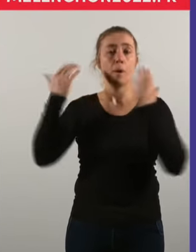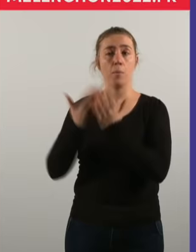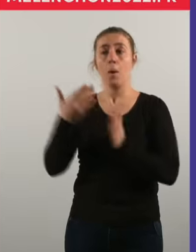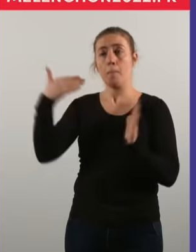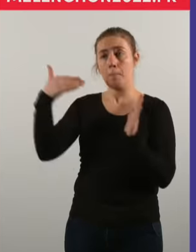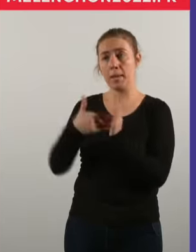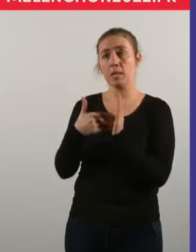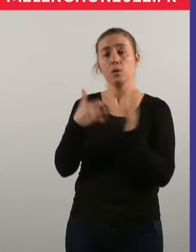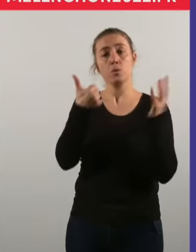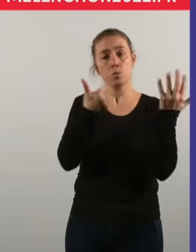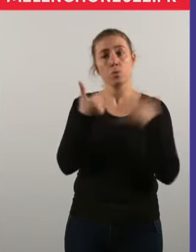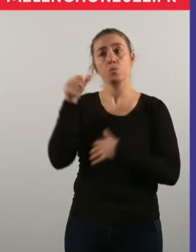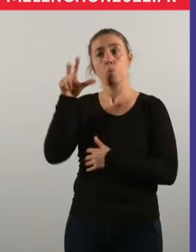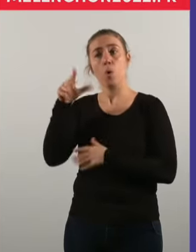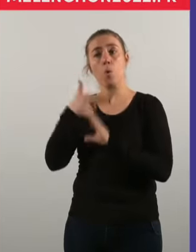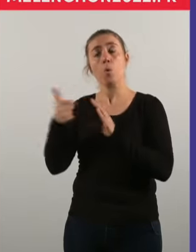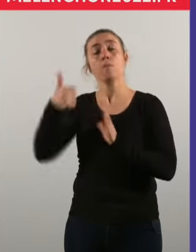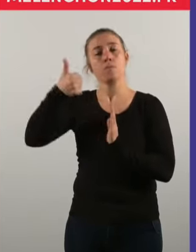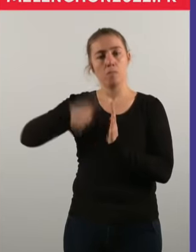mois.